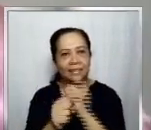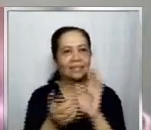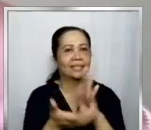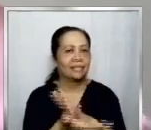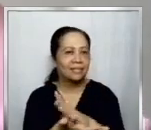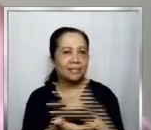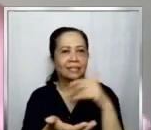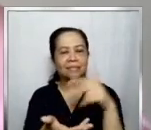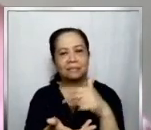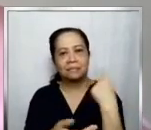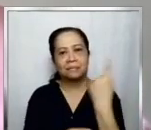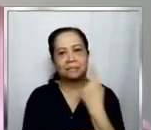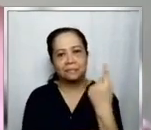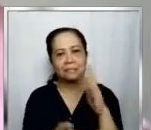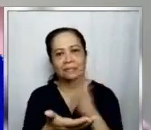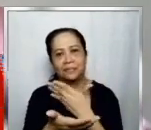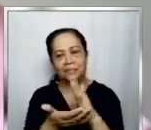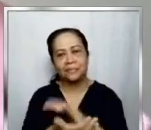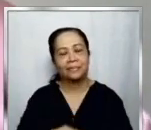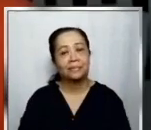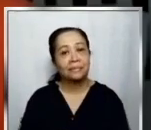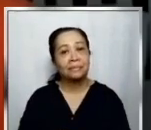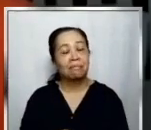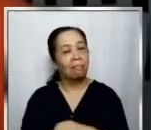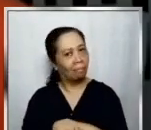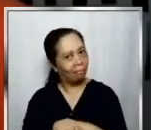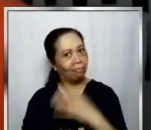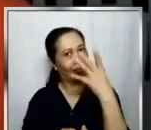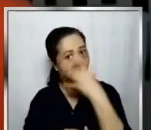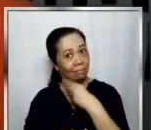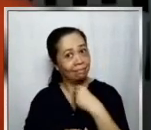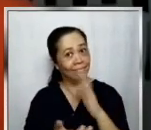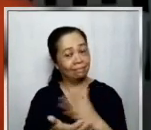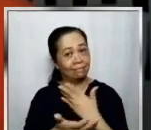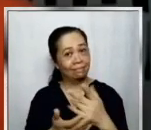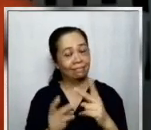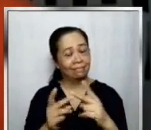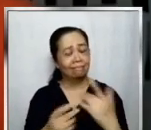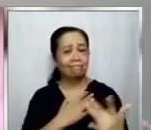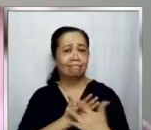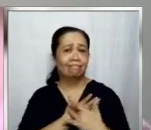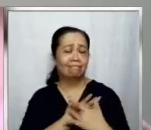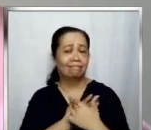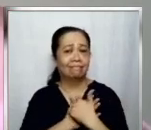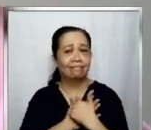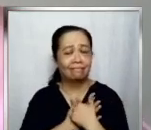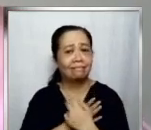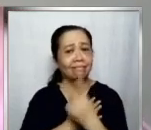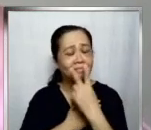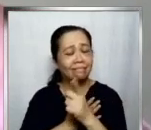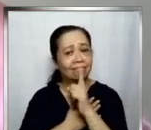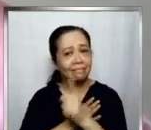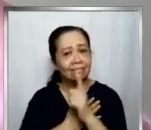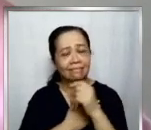In fairness, ang ganda ng kanta niya. In fairness, na-touch ako and nakita mo talaga sa lyrics niya